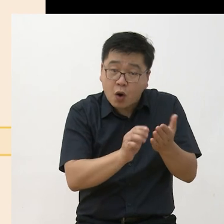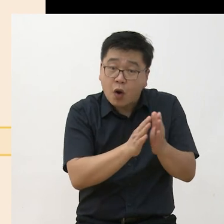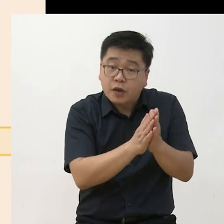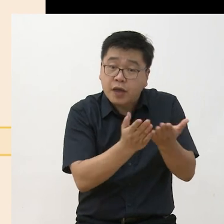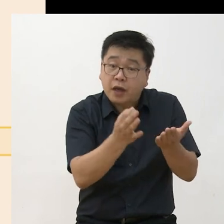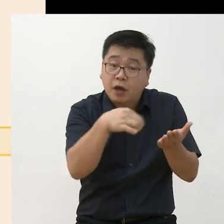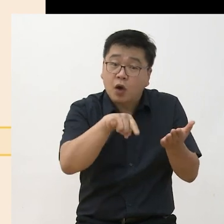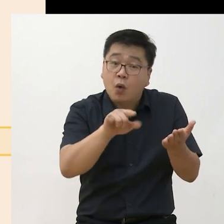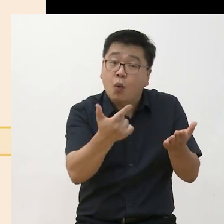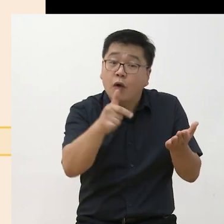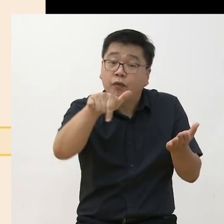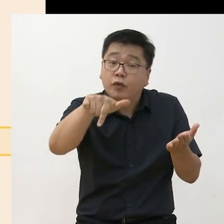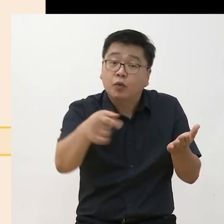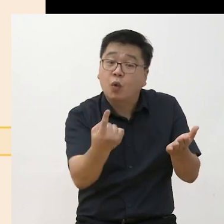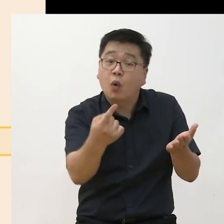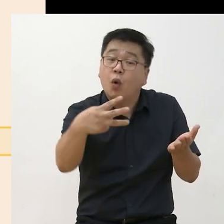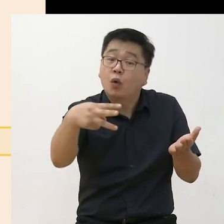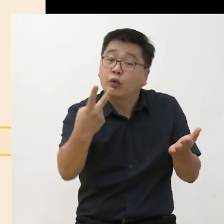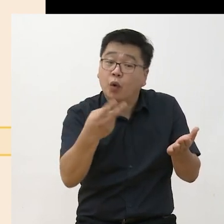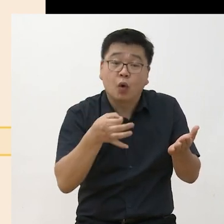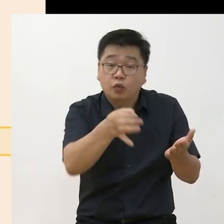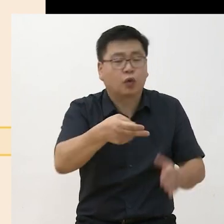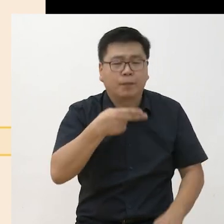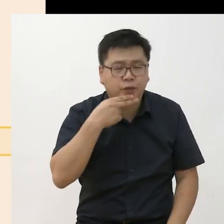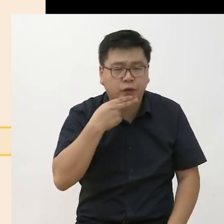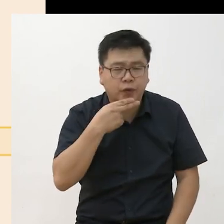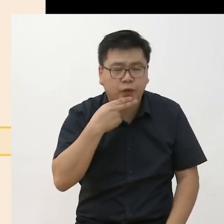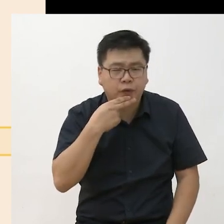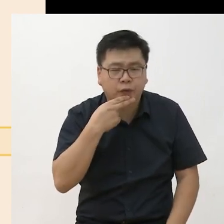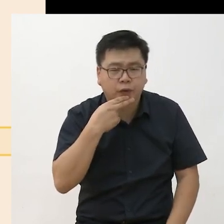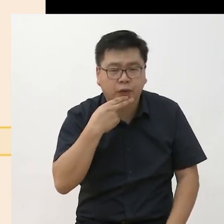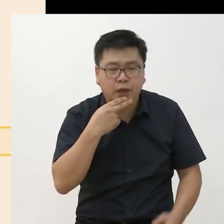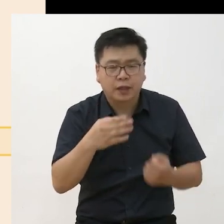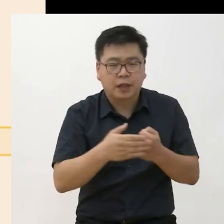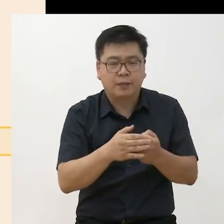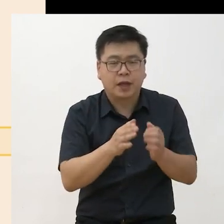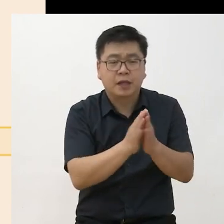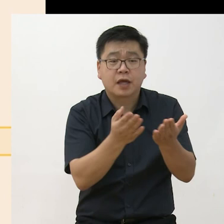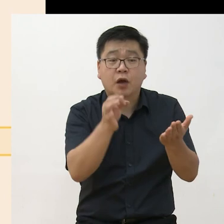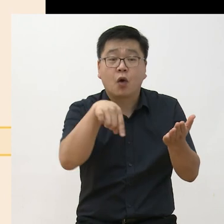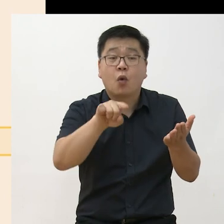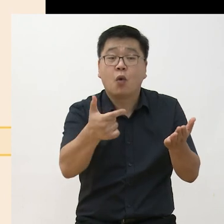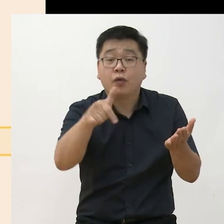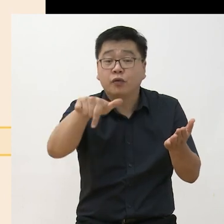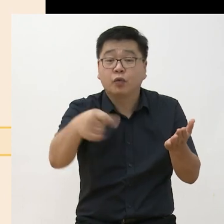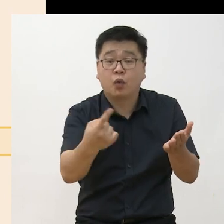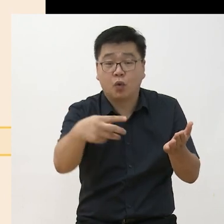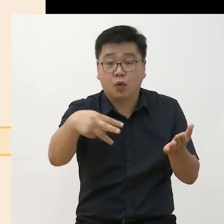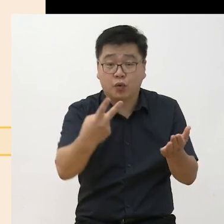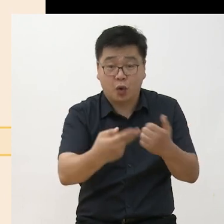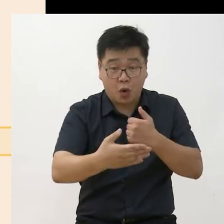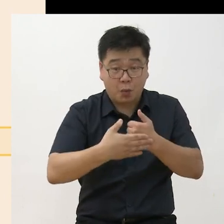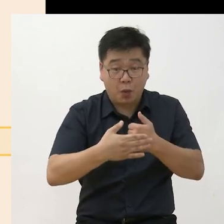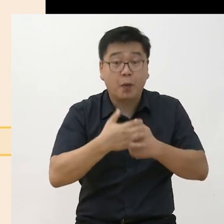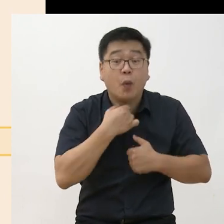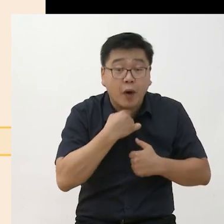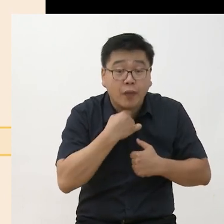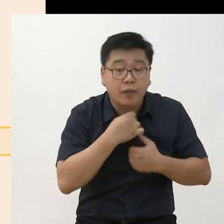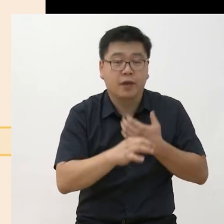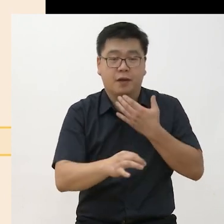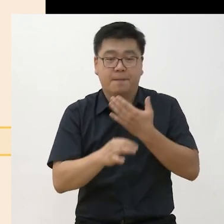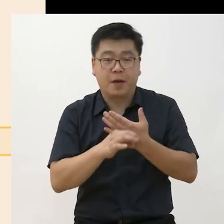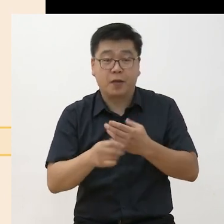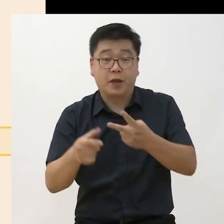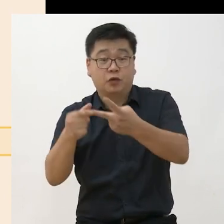원고료의 지원은 여기서 좀 허용되지 않고 있기 때문에 만약에 그런 지원이 필요하다고 하면은 그 밑에 있는 창작 발표 지원